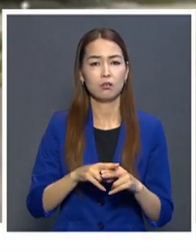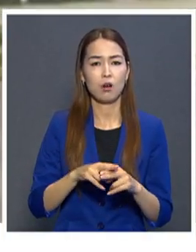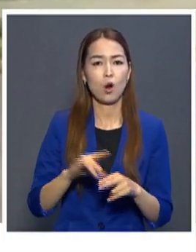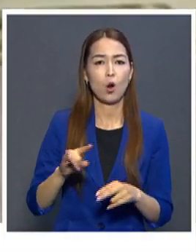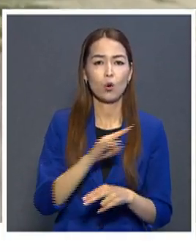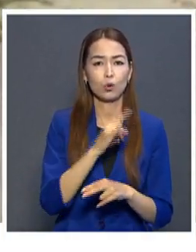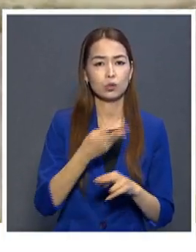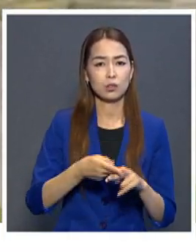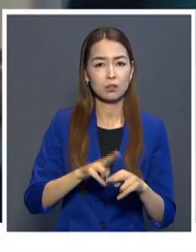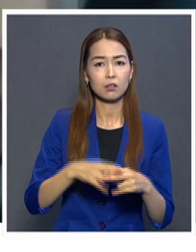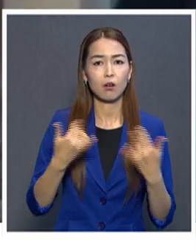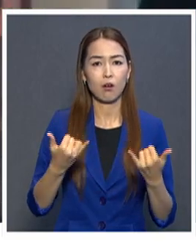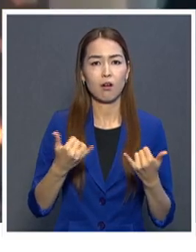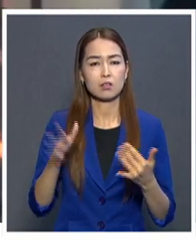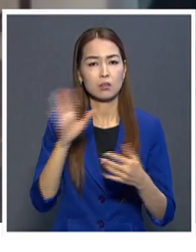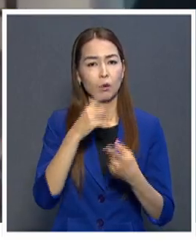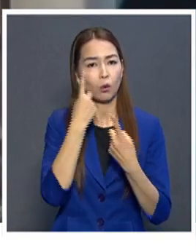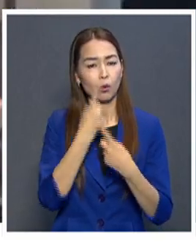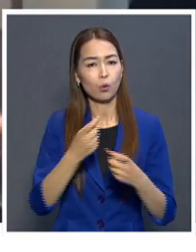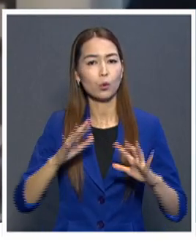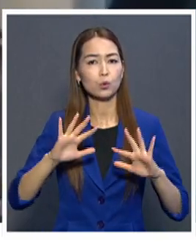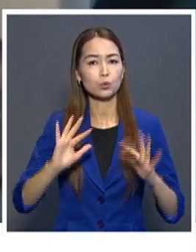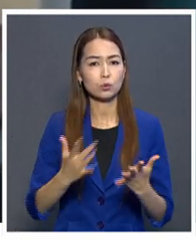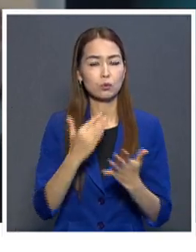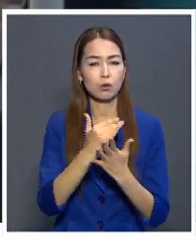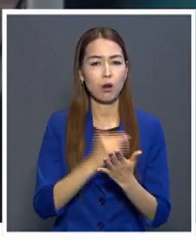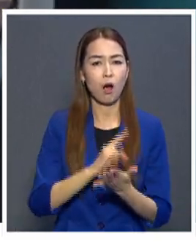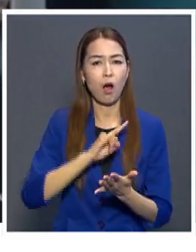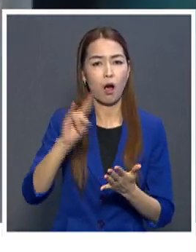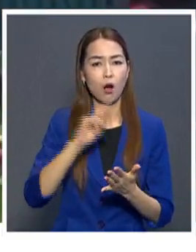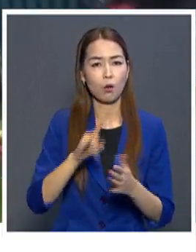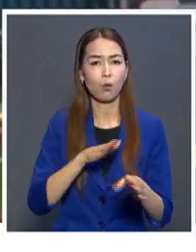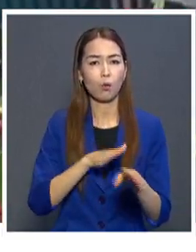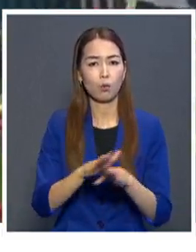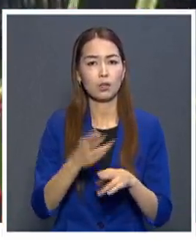ақпарат құралдарының хабарлауынша, коммерциялық әуе рейстерін